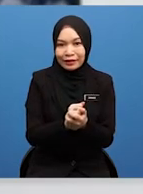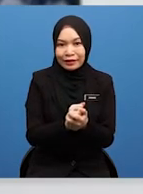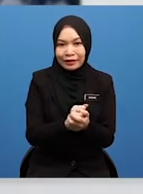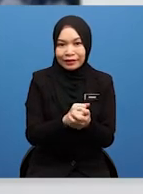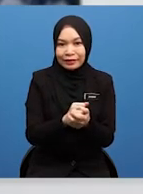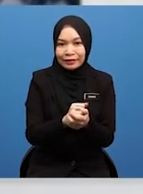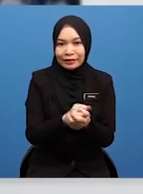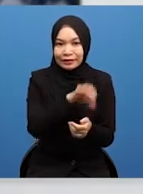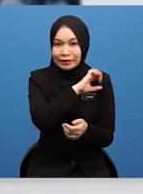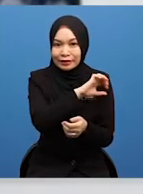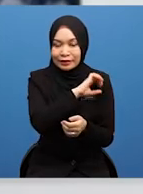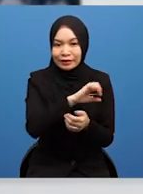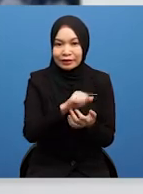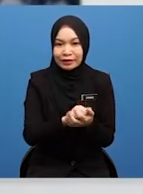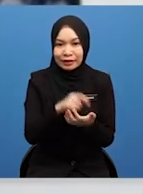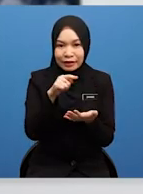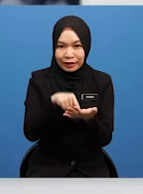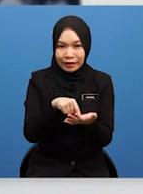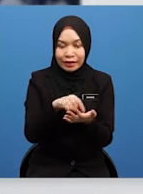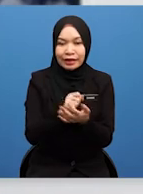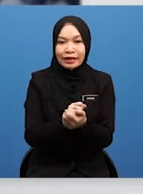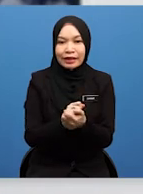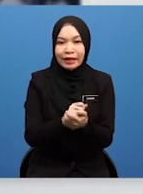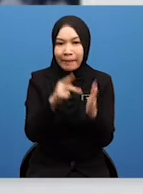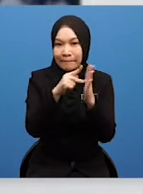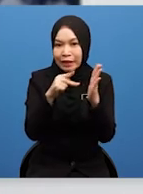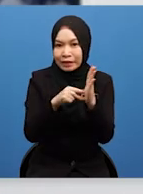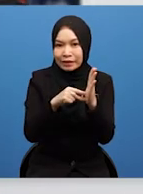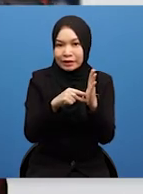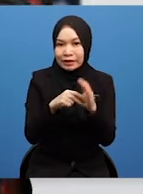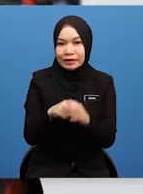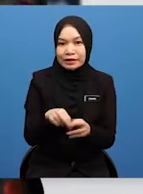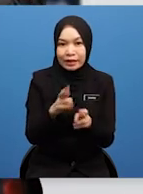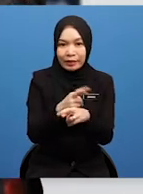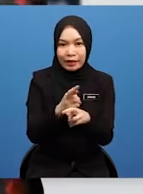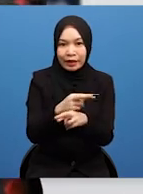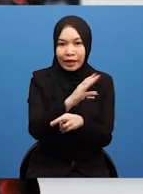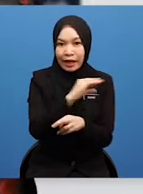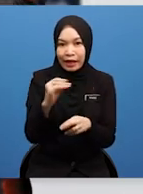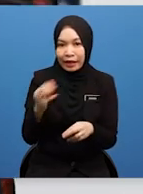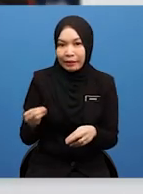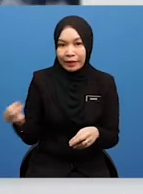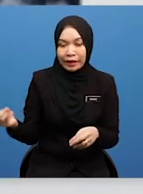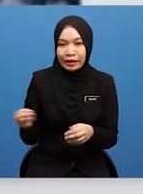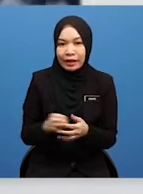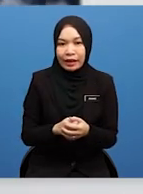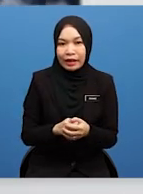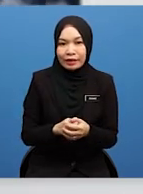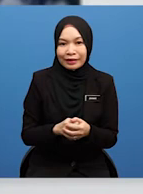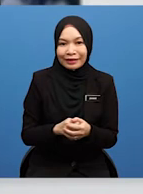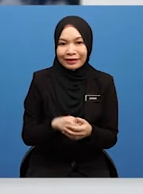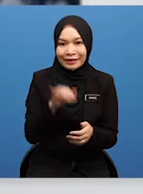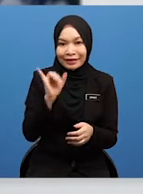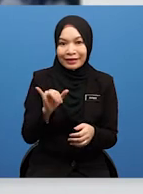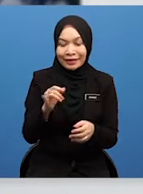seni prinsip rekaan media dan teknik yang digunakan dalam penghasilan karya pelajar jadi